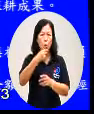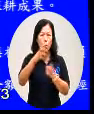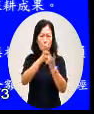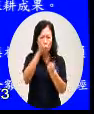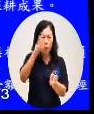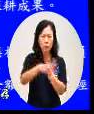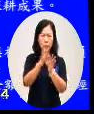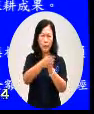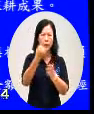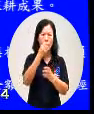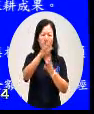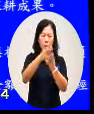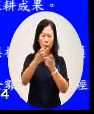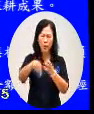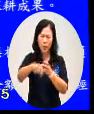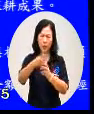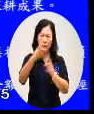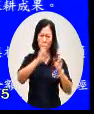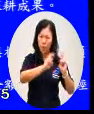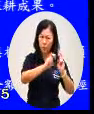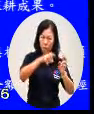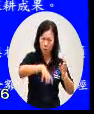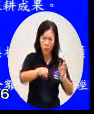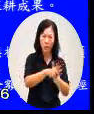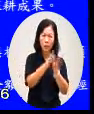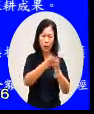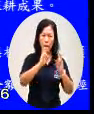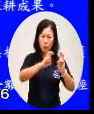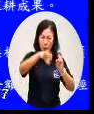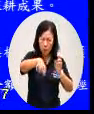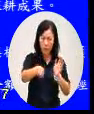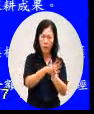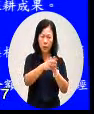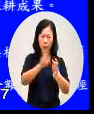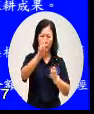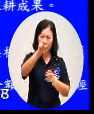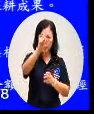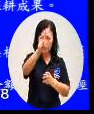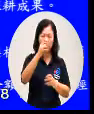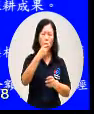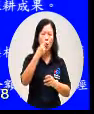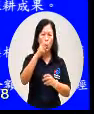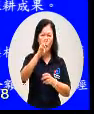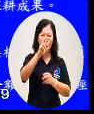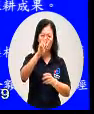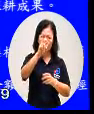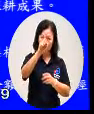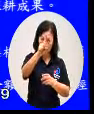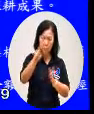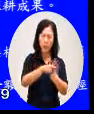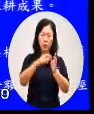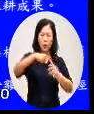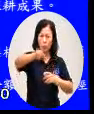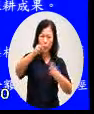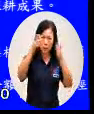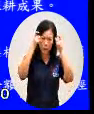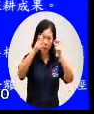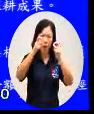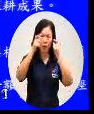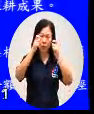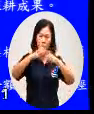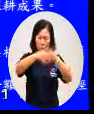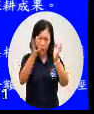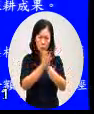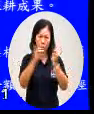R21站都会公园站，这里有一个站，第二站，一站，红色二站， 通往高雄都会公园、高都公